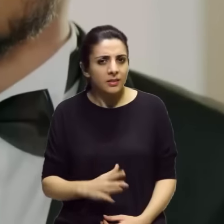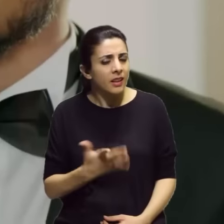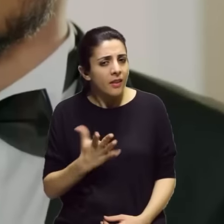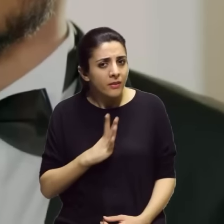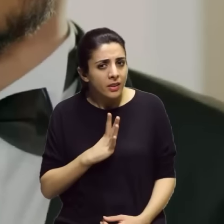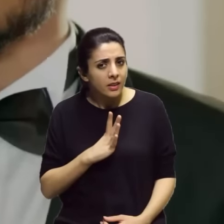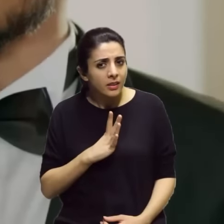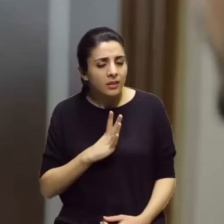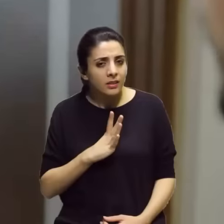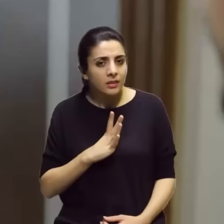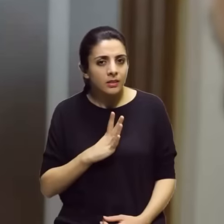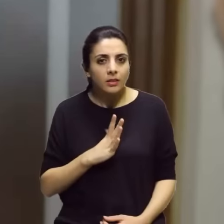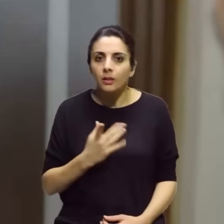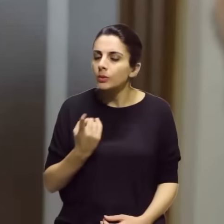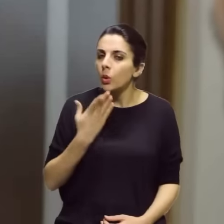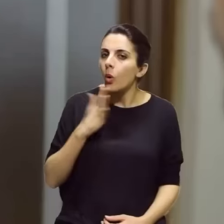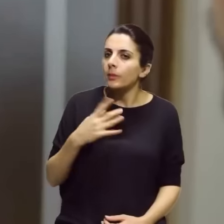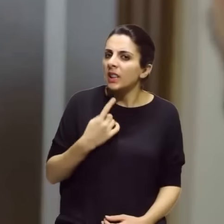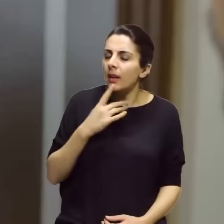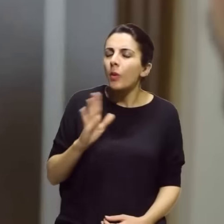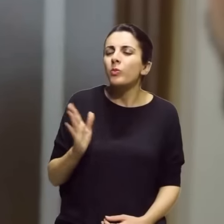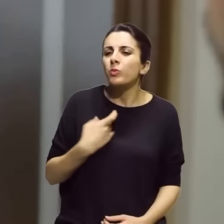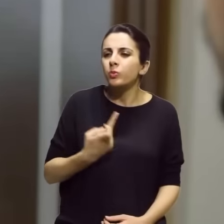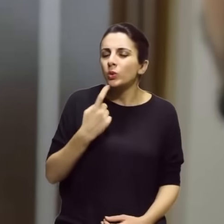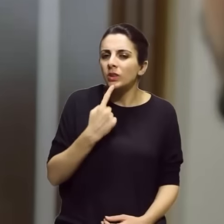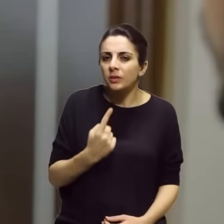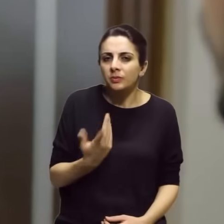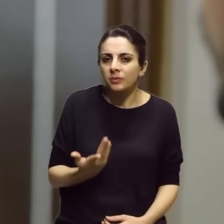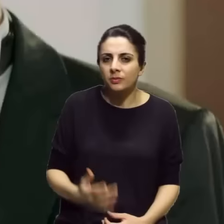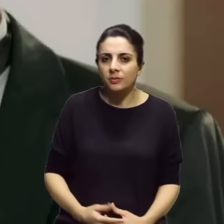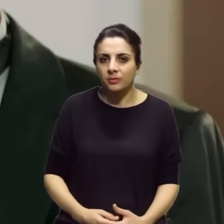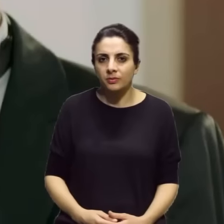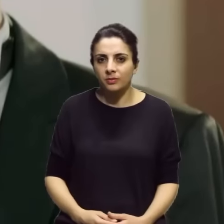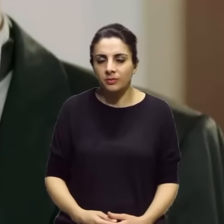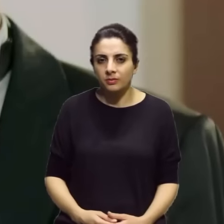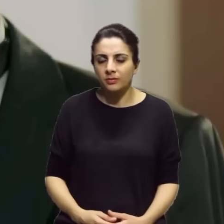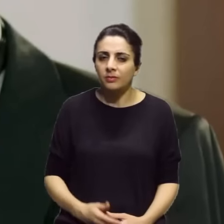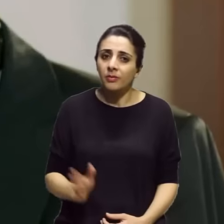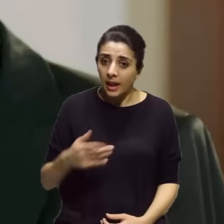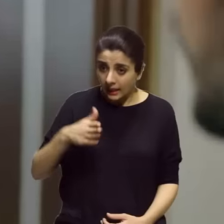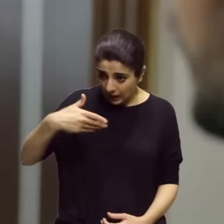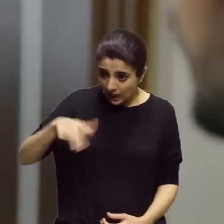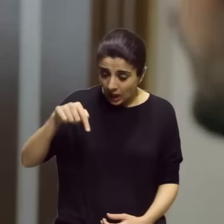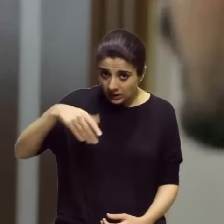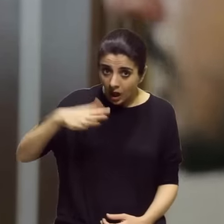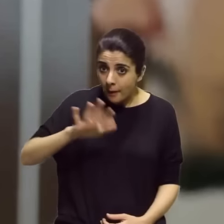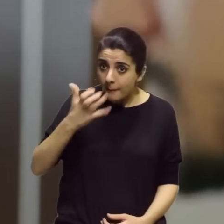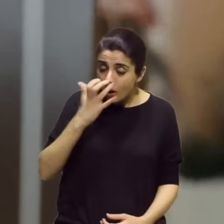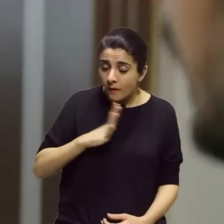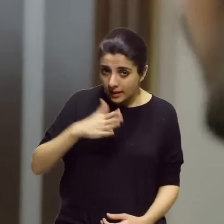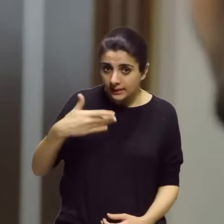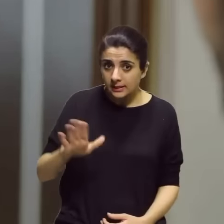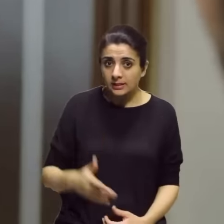Ne? Yok, bir şey demedim ya, boş konuştum. Ya hadi in artık aşağı, herkes seni